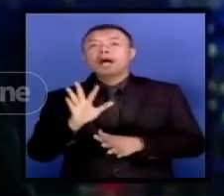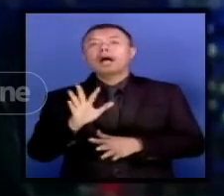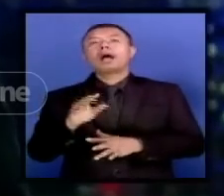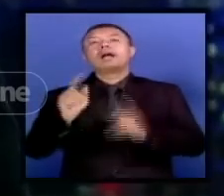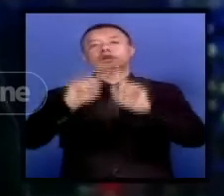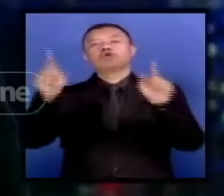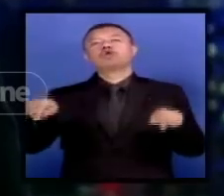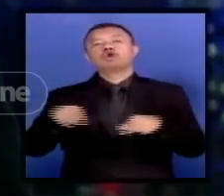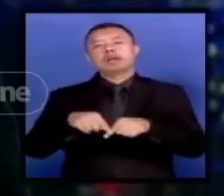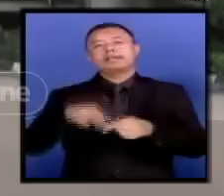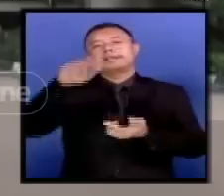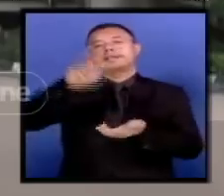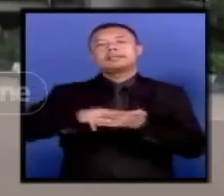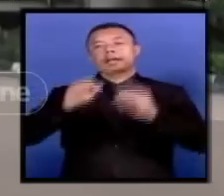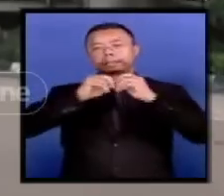surat edaran.